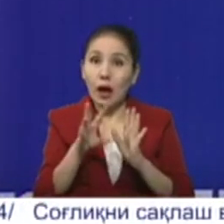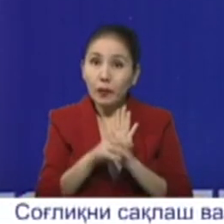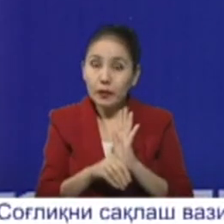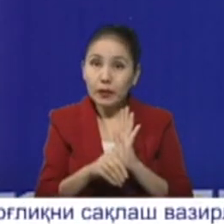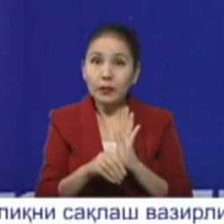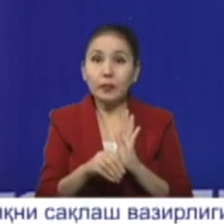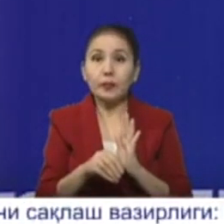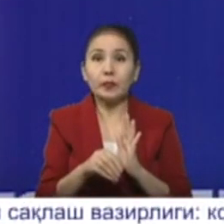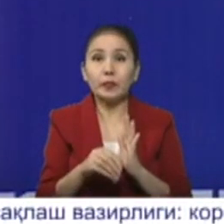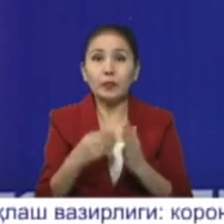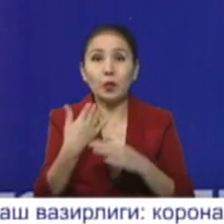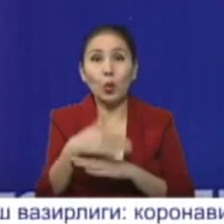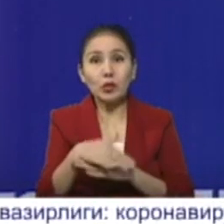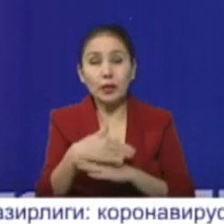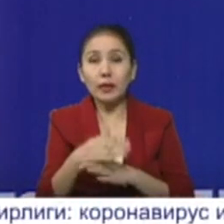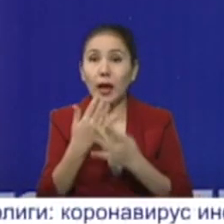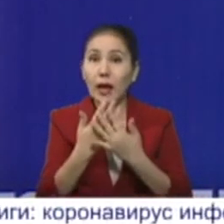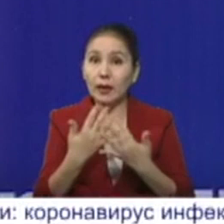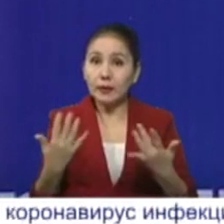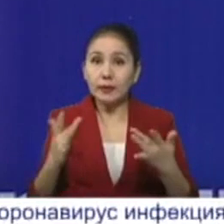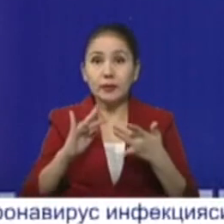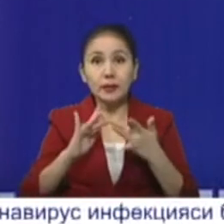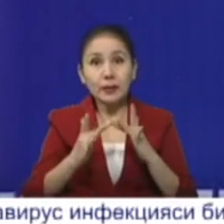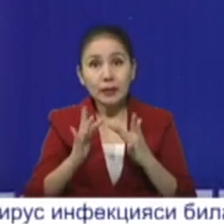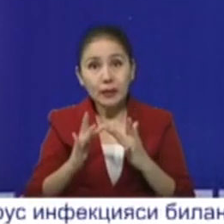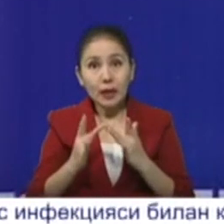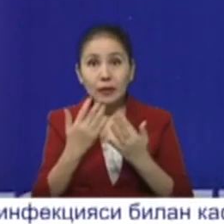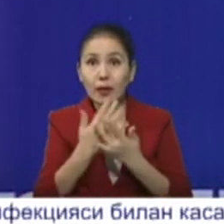xil ko'chadagi va internetdagi